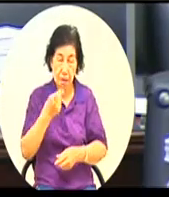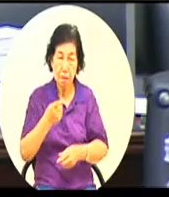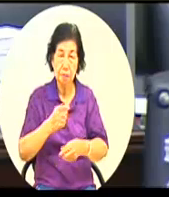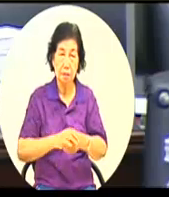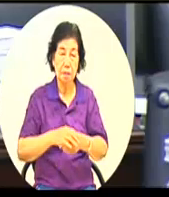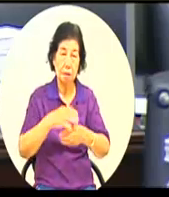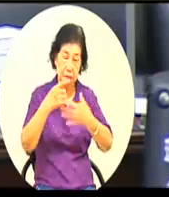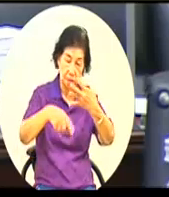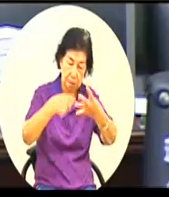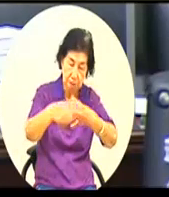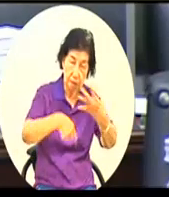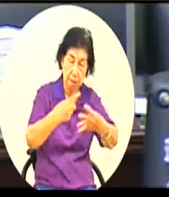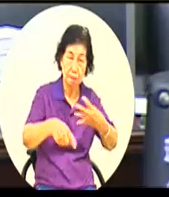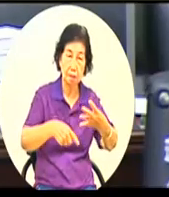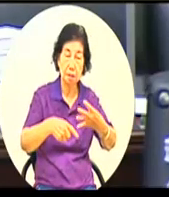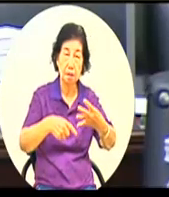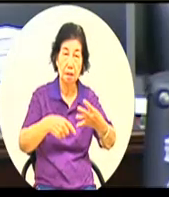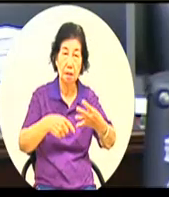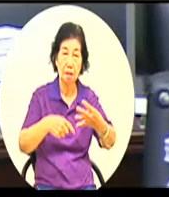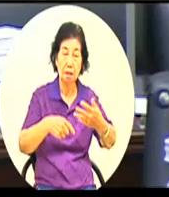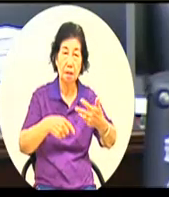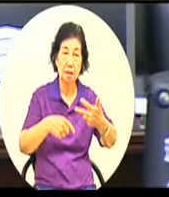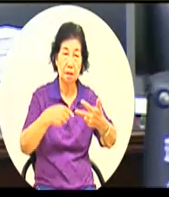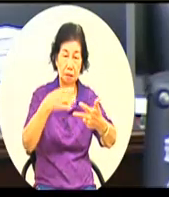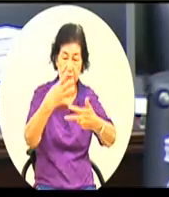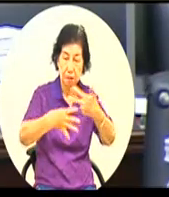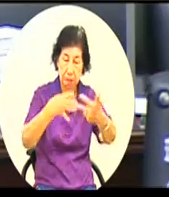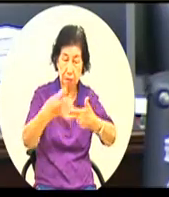我拄啊若一个月有通加班